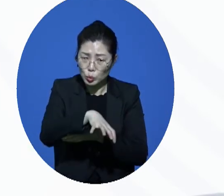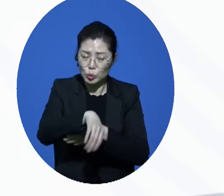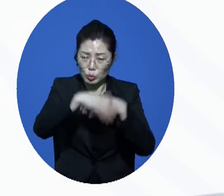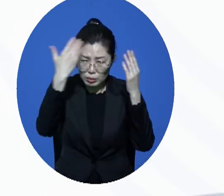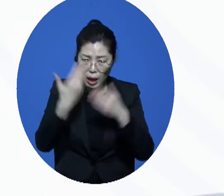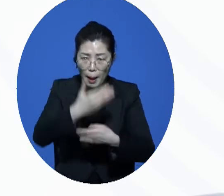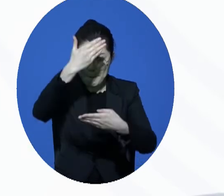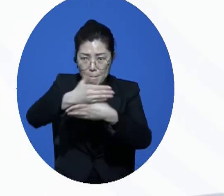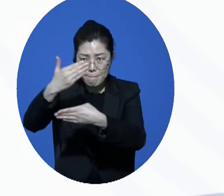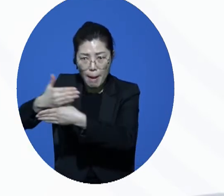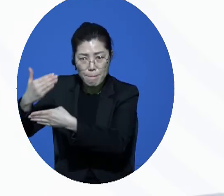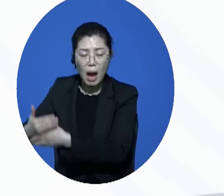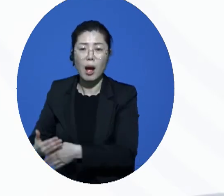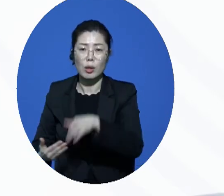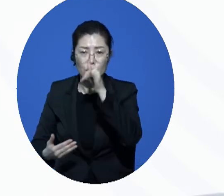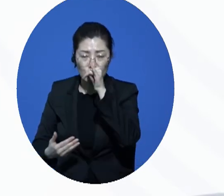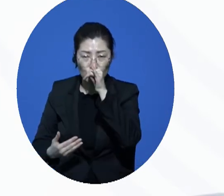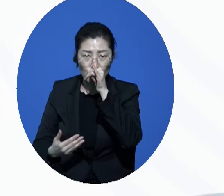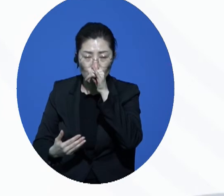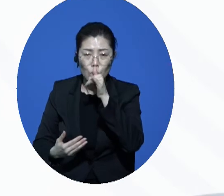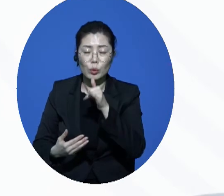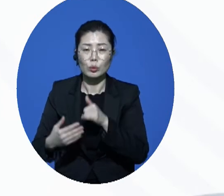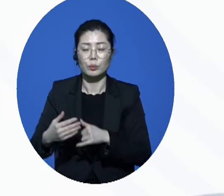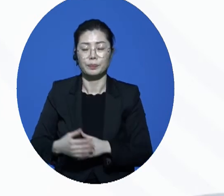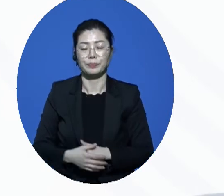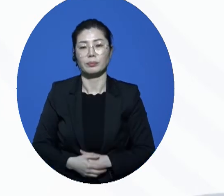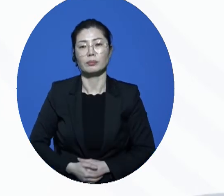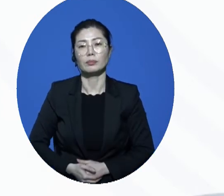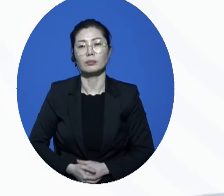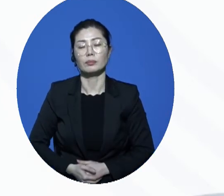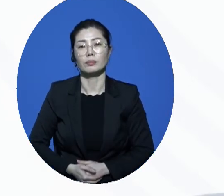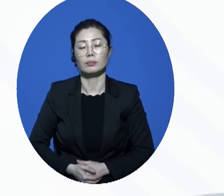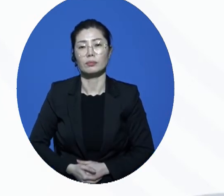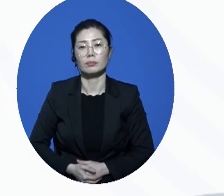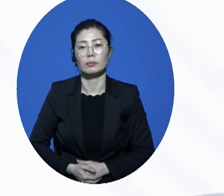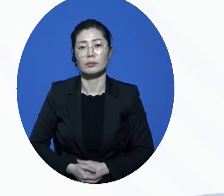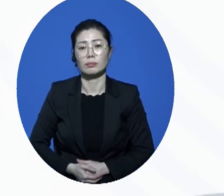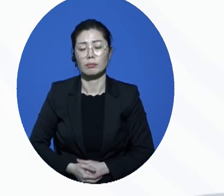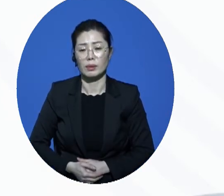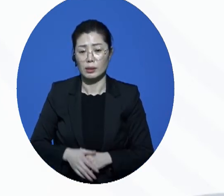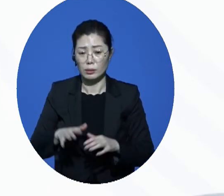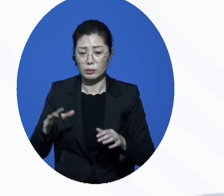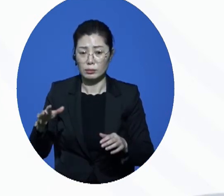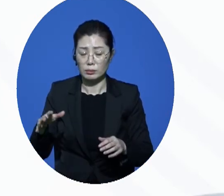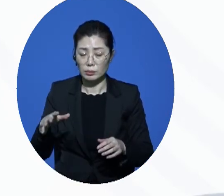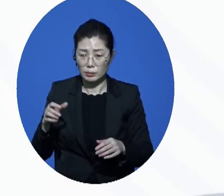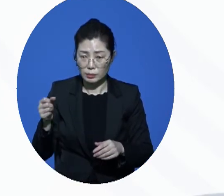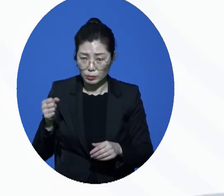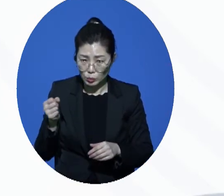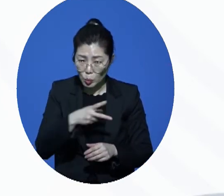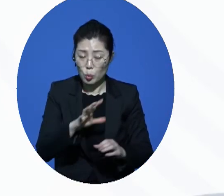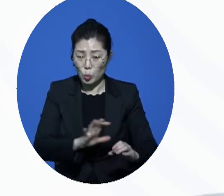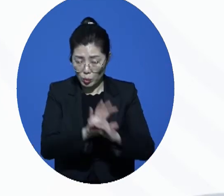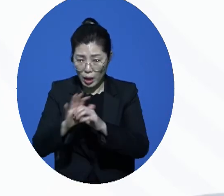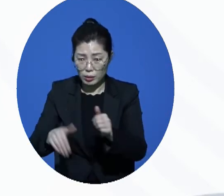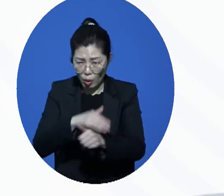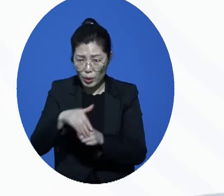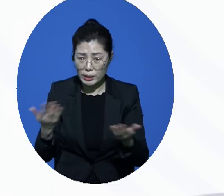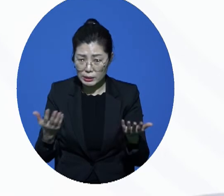장애인 당사자들은 해고 조치의 대상자가 되었습니다. 결국 경제적인 어려움이 계속